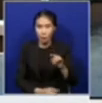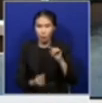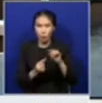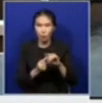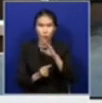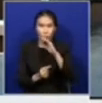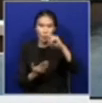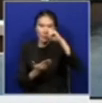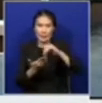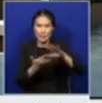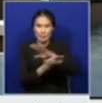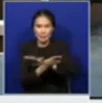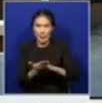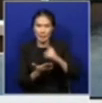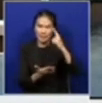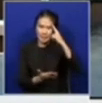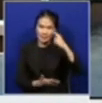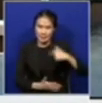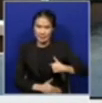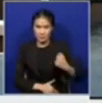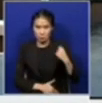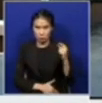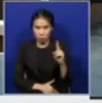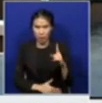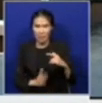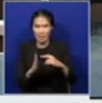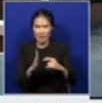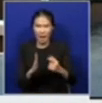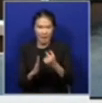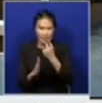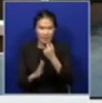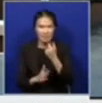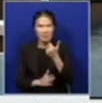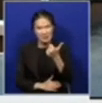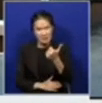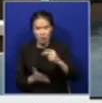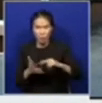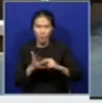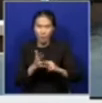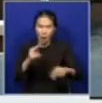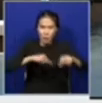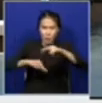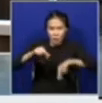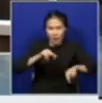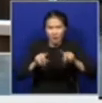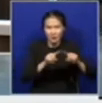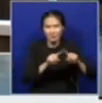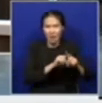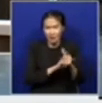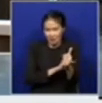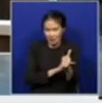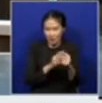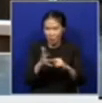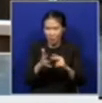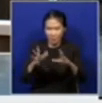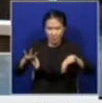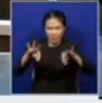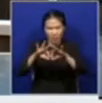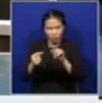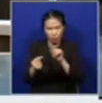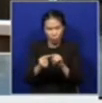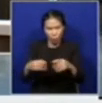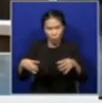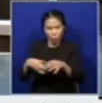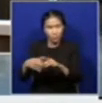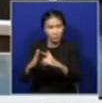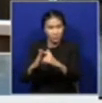ศไทยมีความมั่นคงทางยาและความมั่นคงทางยาเหล่านี้แหละครับจะมีความ